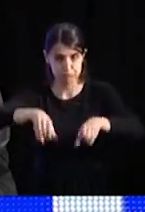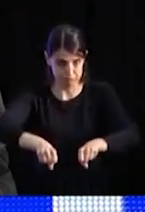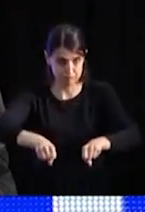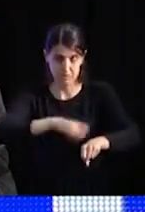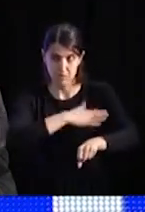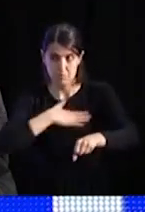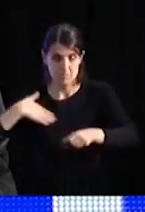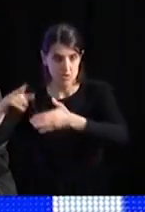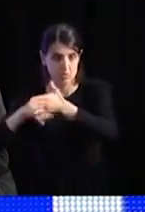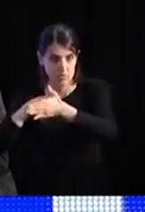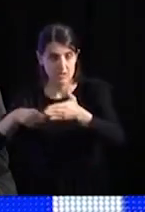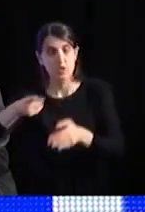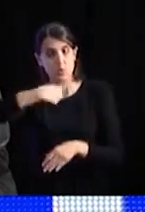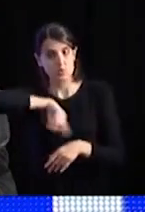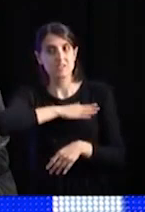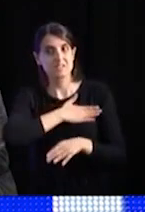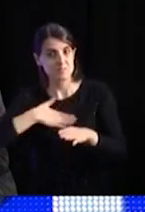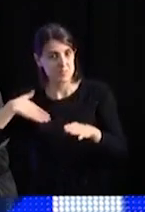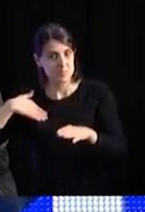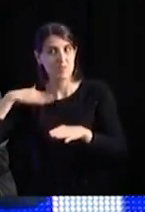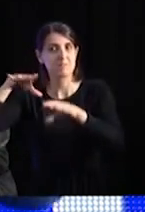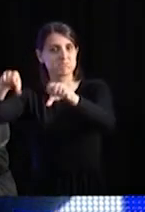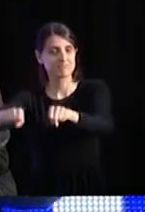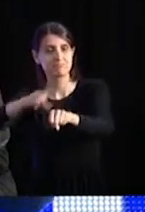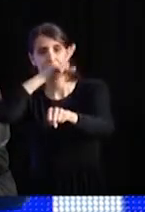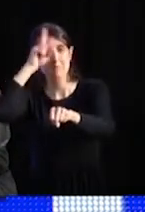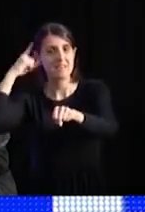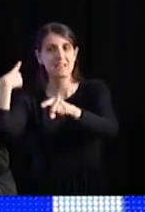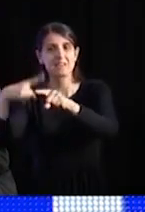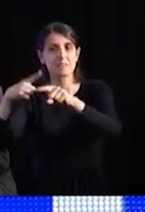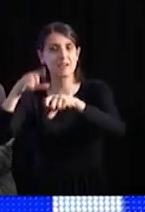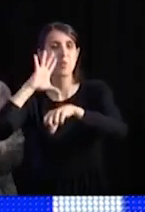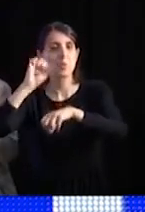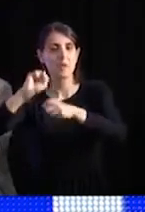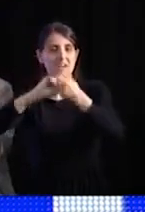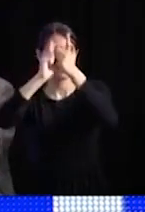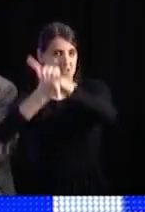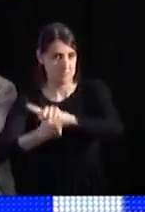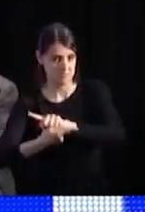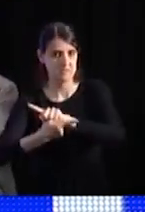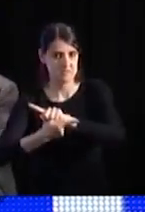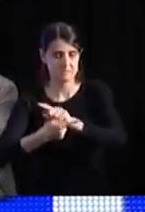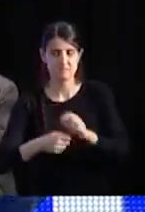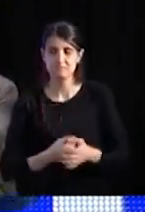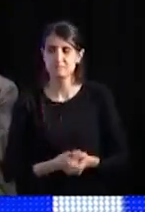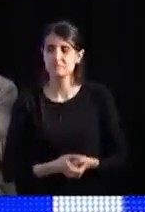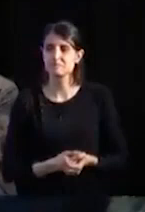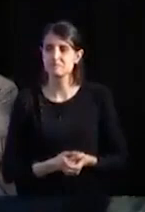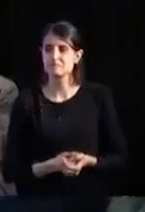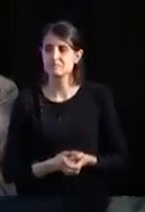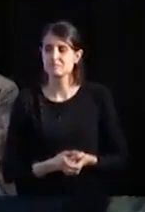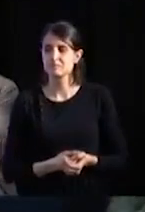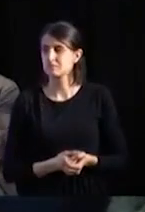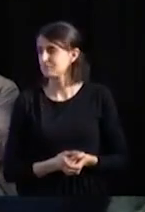Nosaltres volem anar a Madrid a governar i a canviar la governabilitat, no bloquejar la governabilitat d'Espanya. Nosaltres, si volem